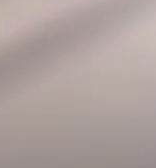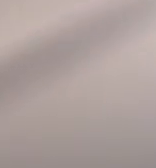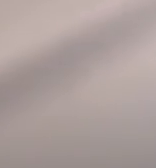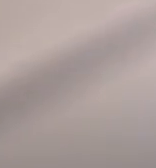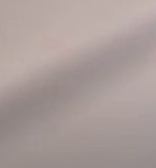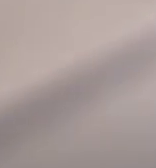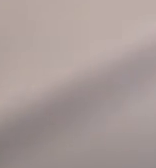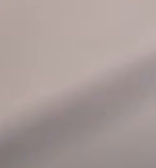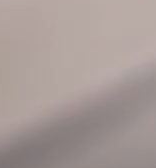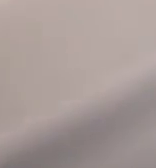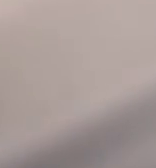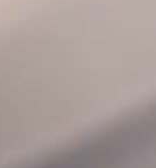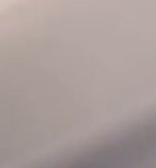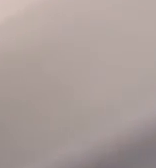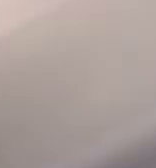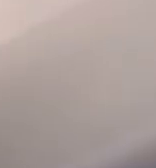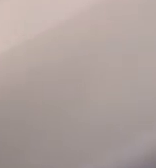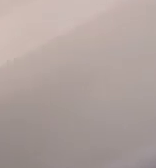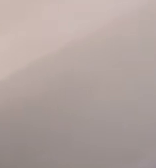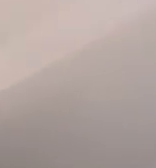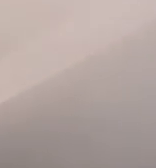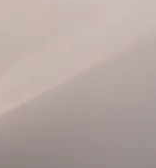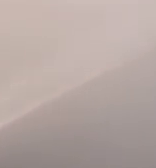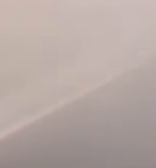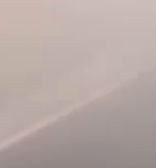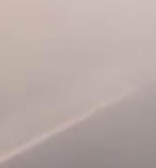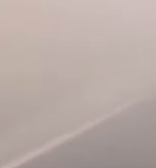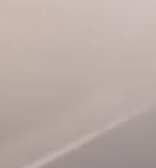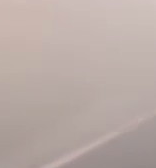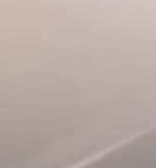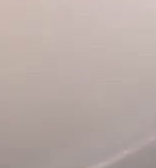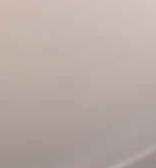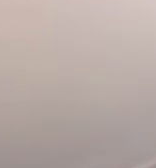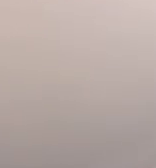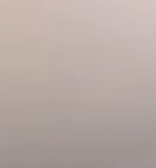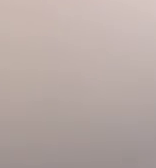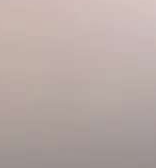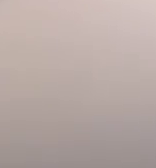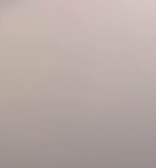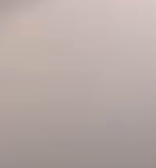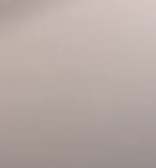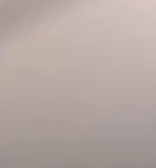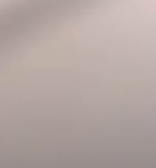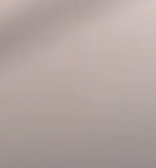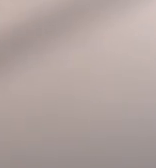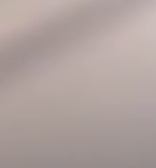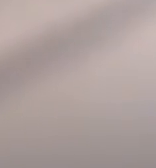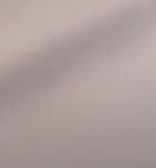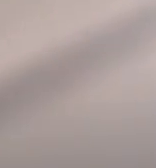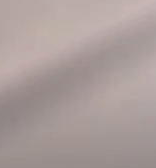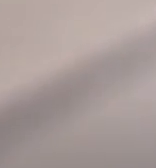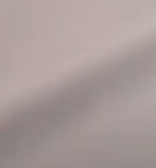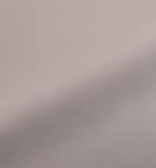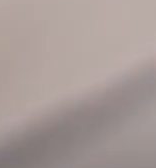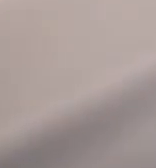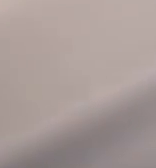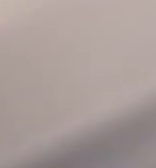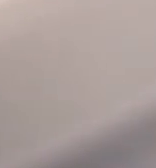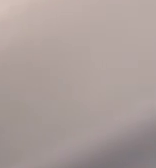mag-subscribe kayo sa aming YouTube channel. Para sa mga kapuso abroad, pwede nyo rin kaming makasama sa GMA Pinoy